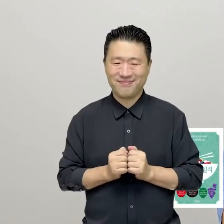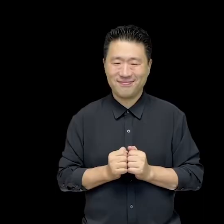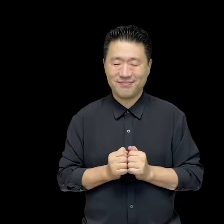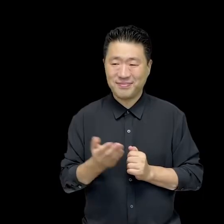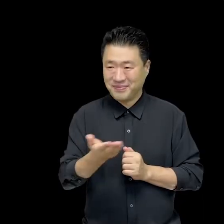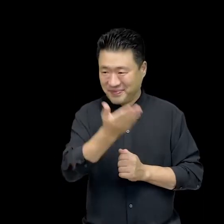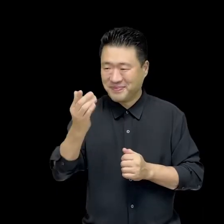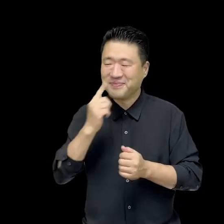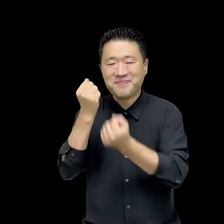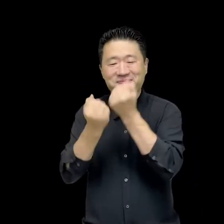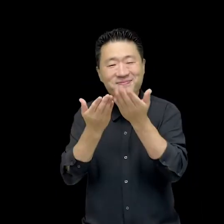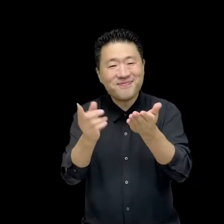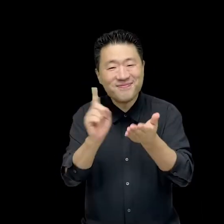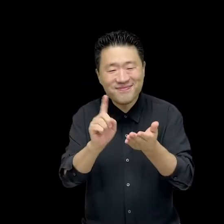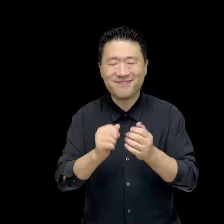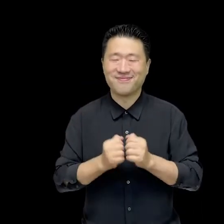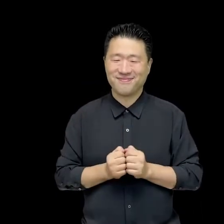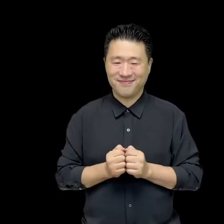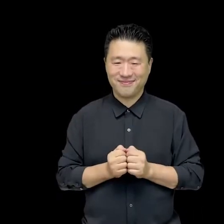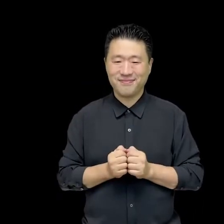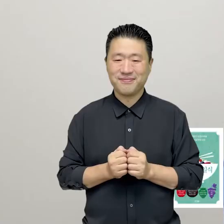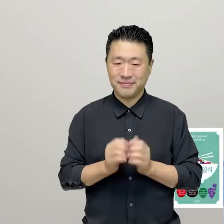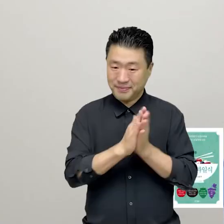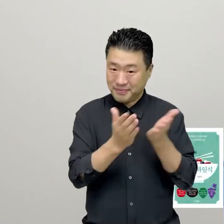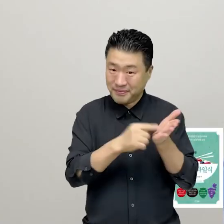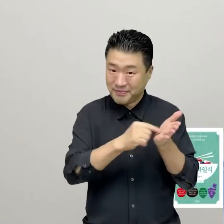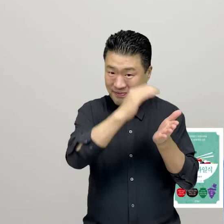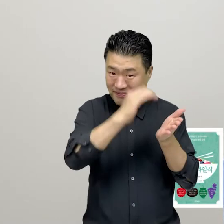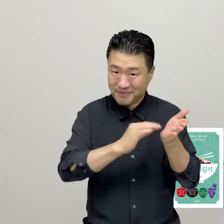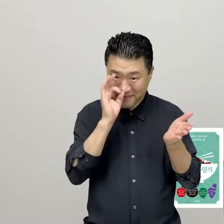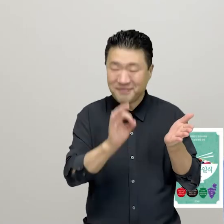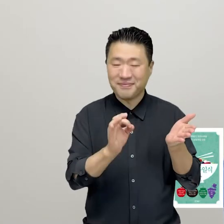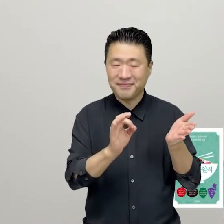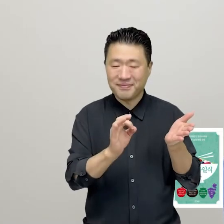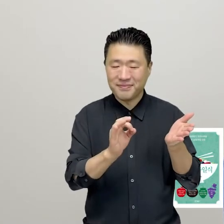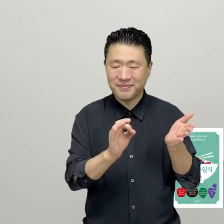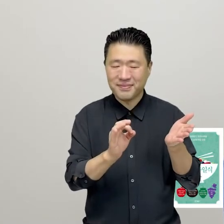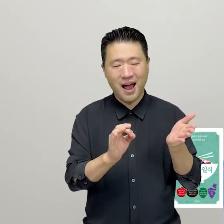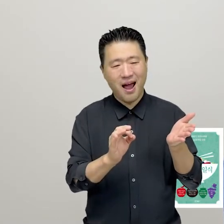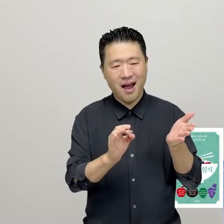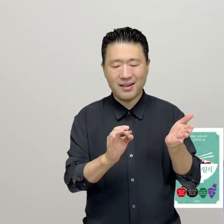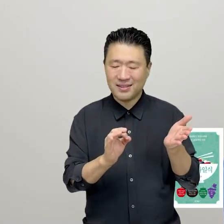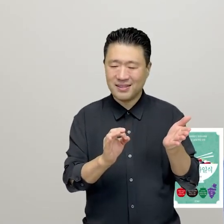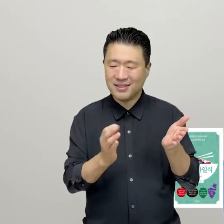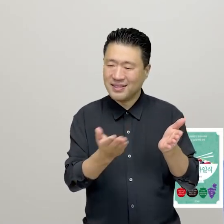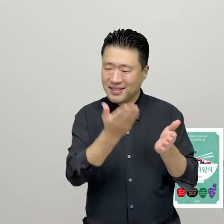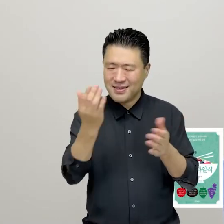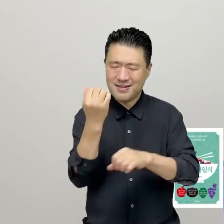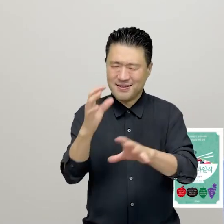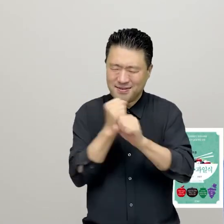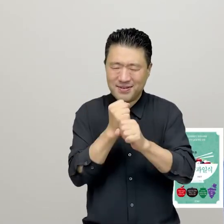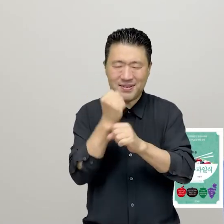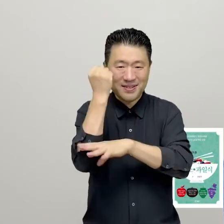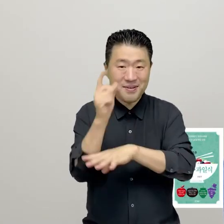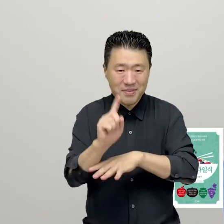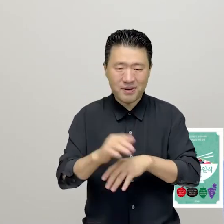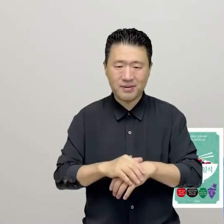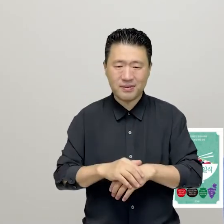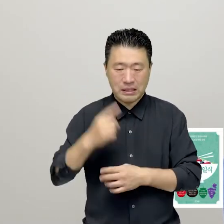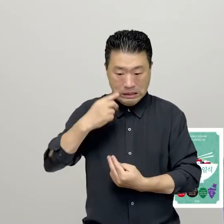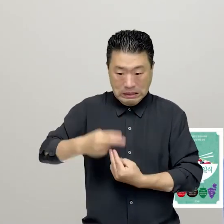장담드립니다. 독자분들에게 이 책을 통해서 독자분들에게 전달하고자 하는